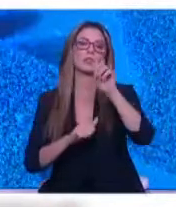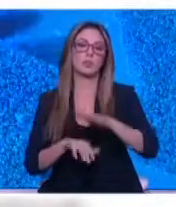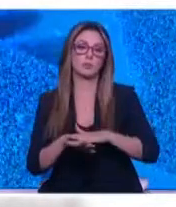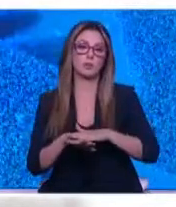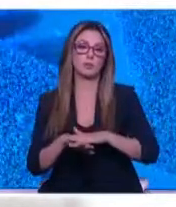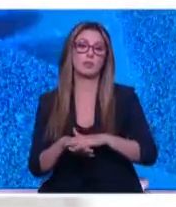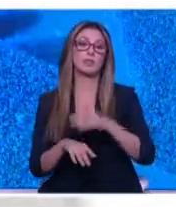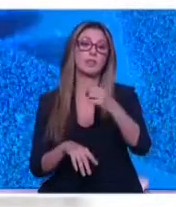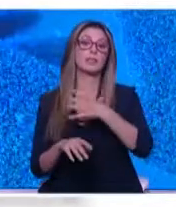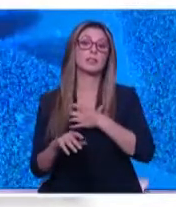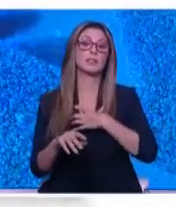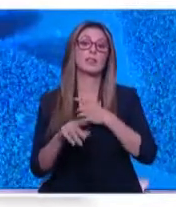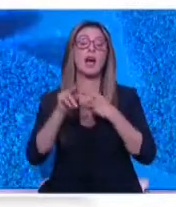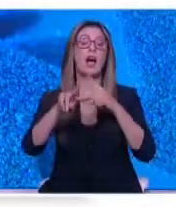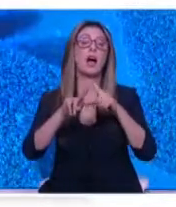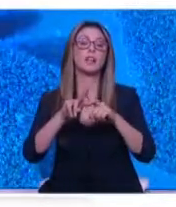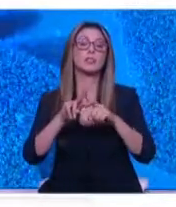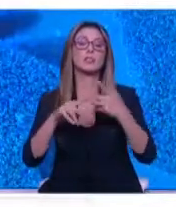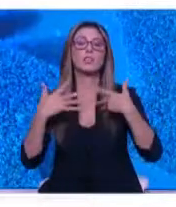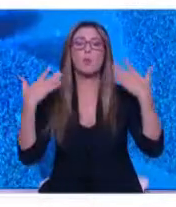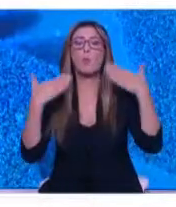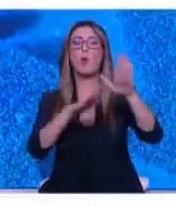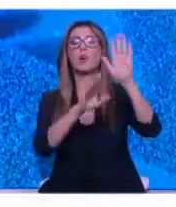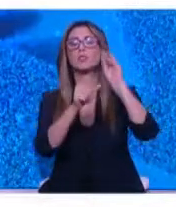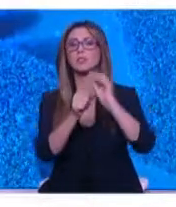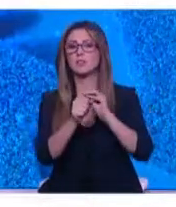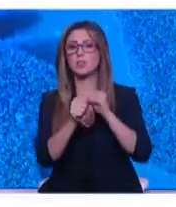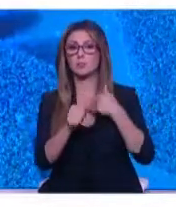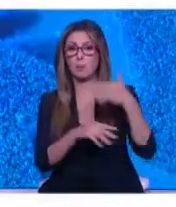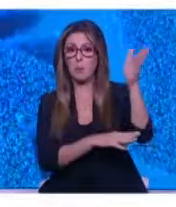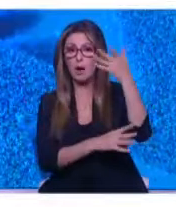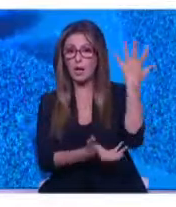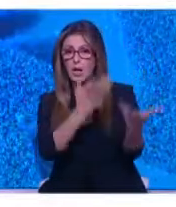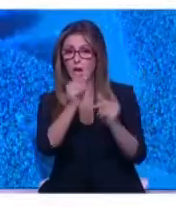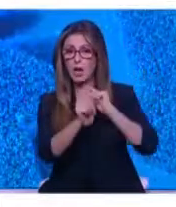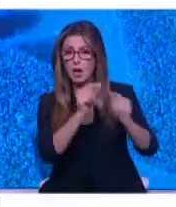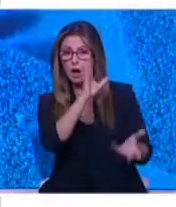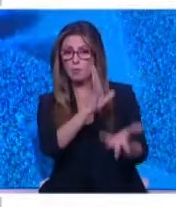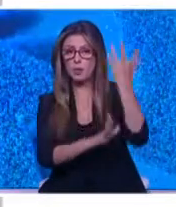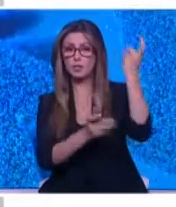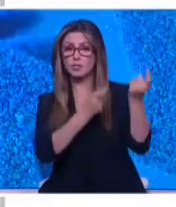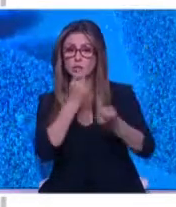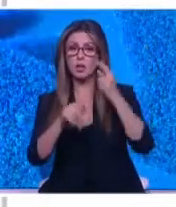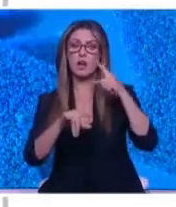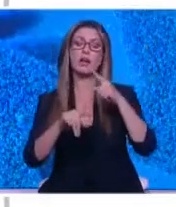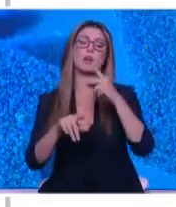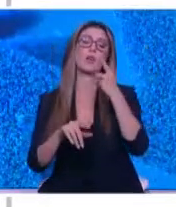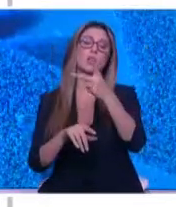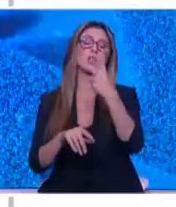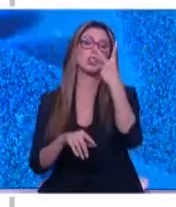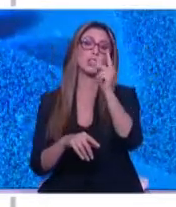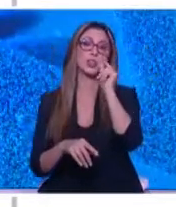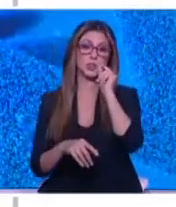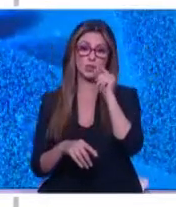Bakan Soylu Twitter'dan Aziz'de tahrik ve provokasyon amacıyla şanlı bayrağımızı yakma girişiminde bulunan AEH ve ona yardım eden